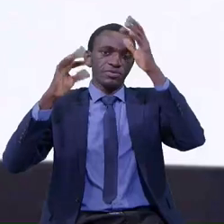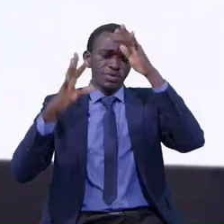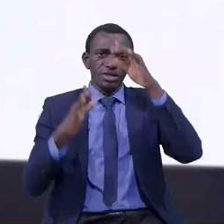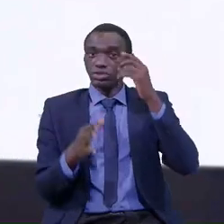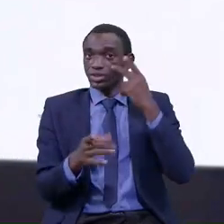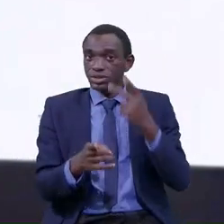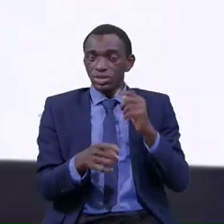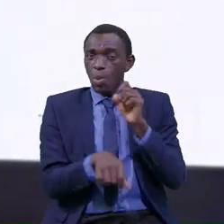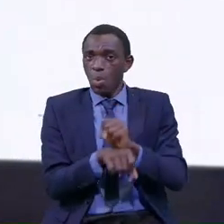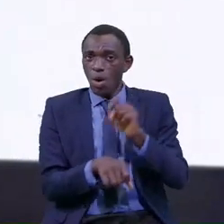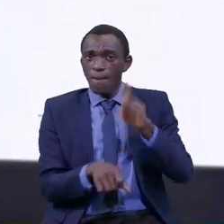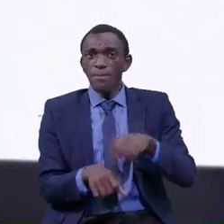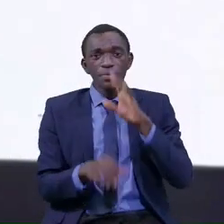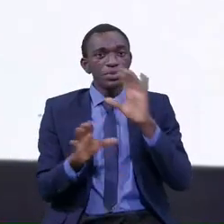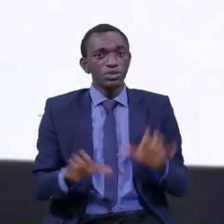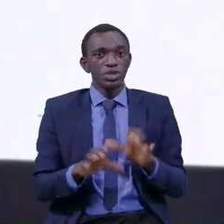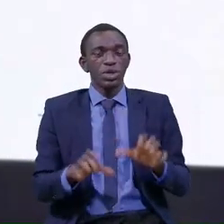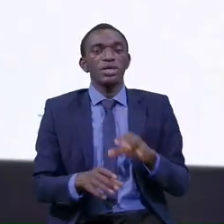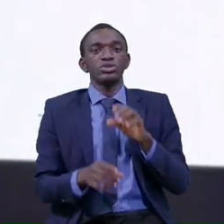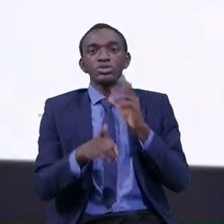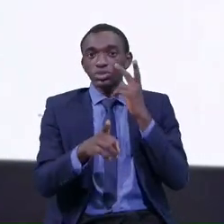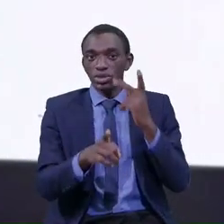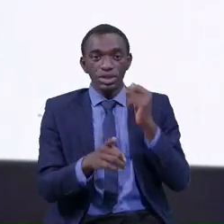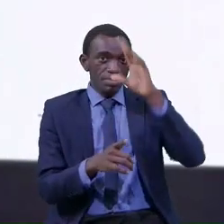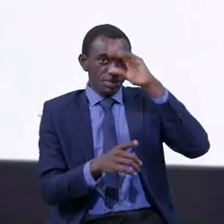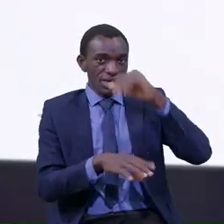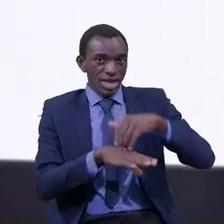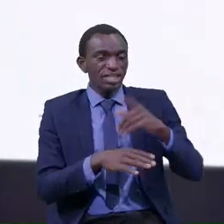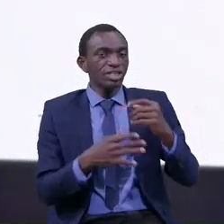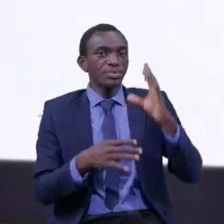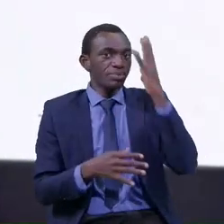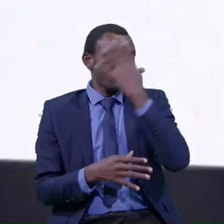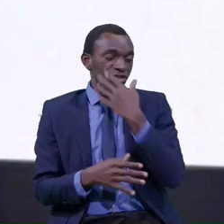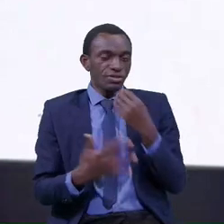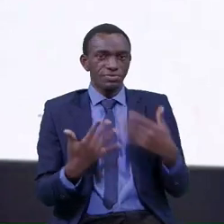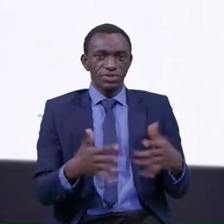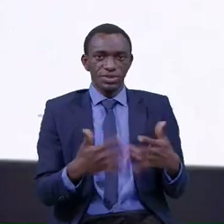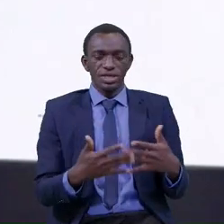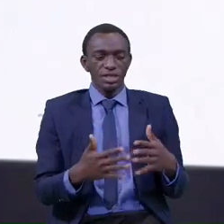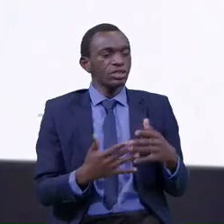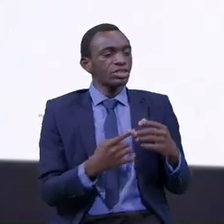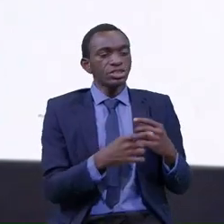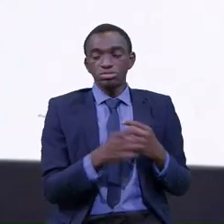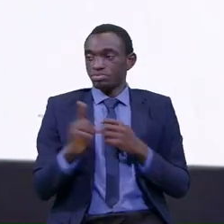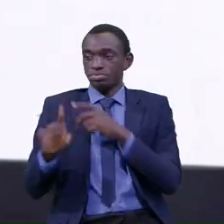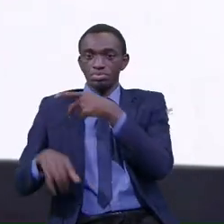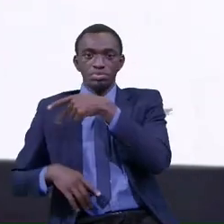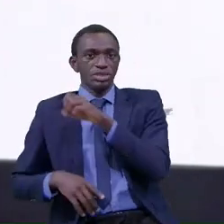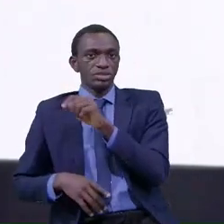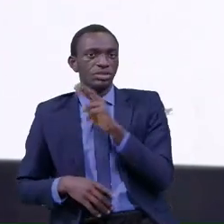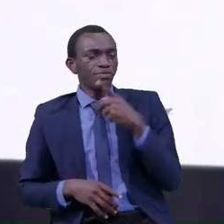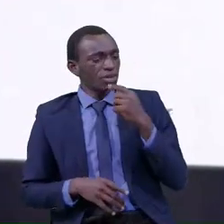faite, accomplie. À la porte, je n'ai ni or ni argent. Au nom de